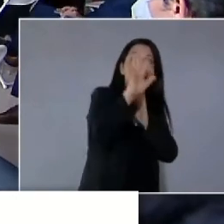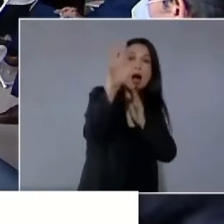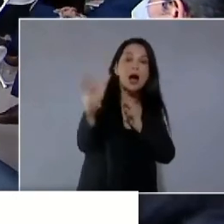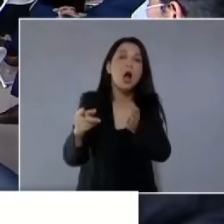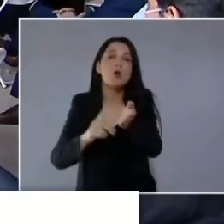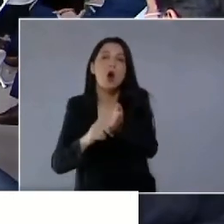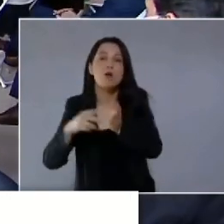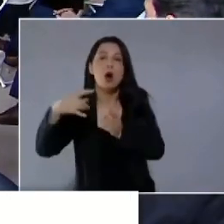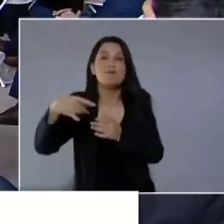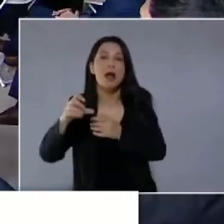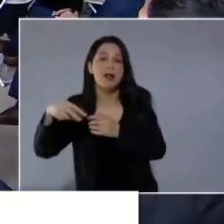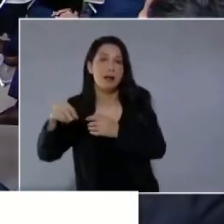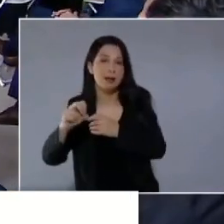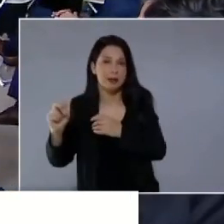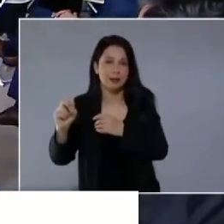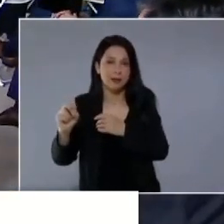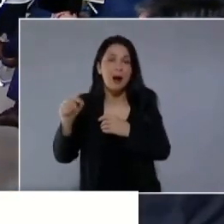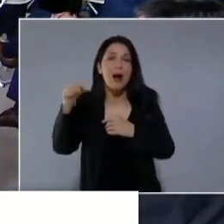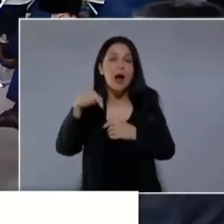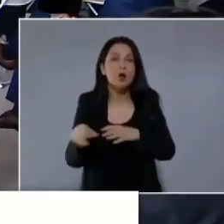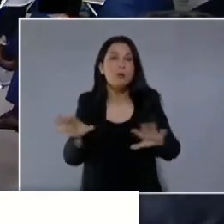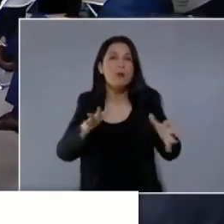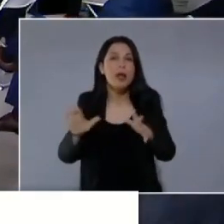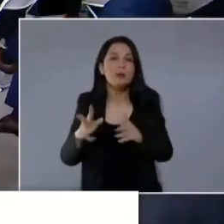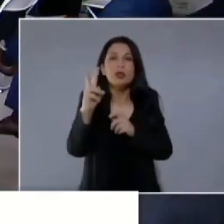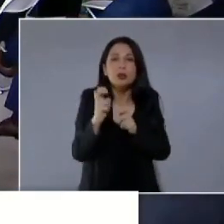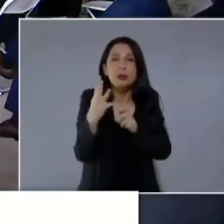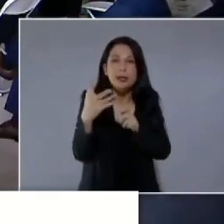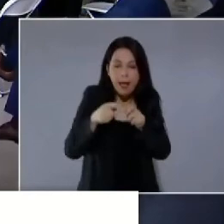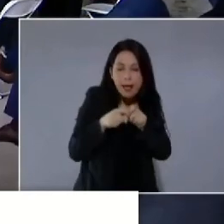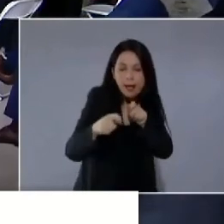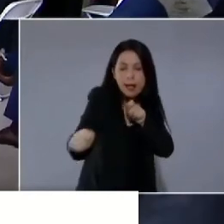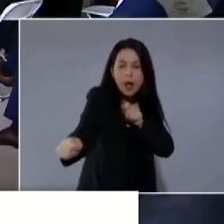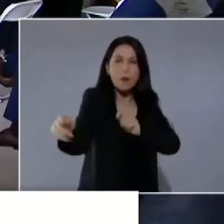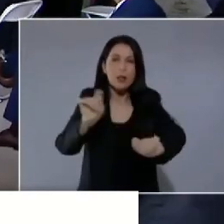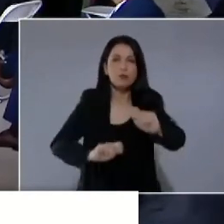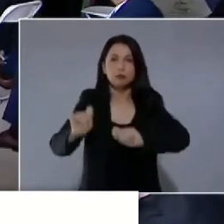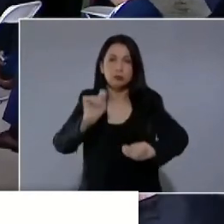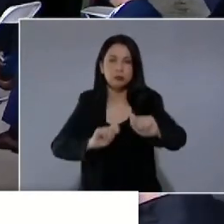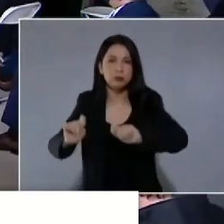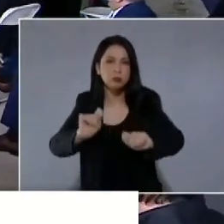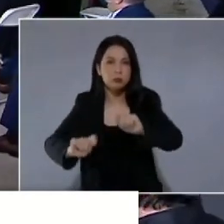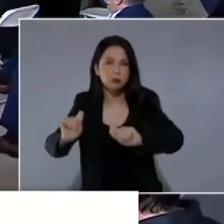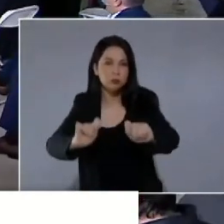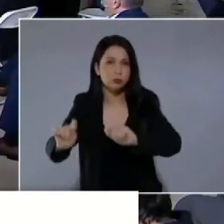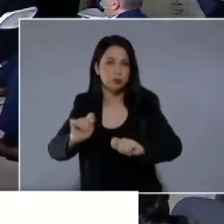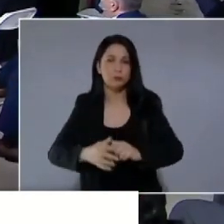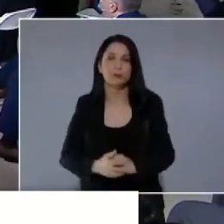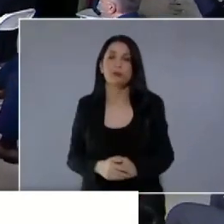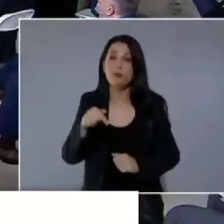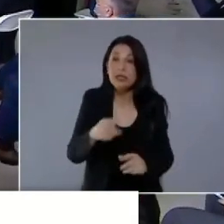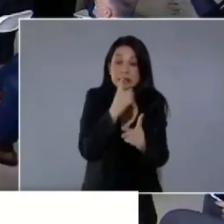οι παρεμβάσεις συνολικά θα αφορούν σε περίπου 25 χιλιόμετρα. Συγκεκριμένα, στην κατασκευή της